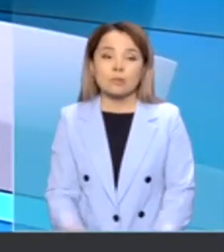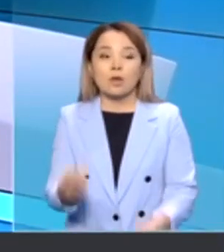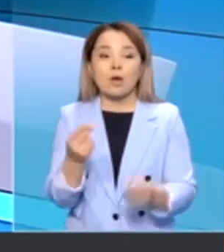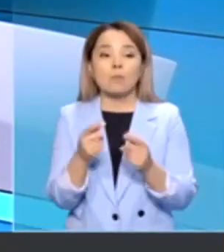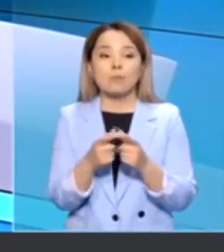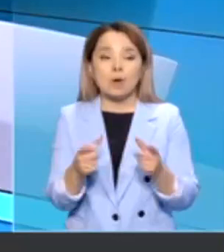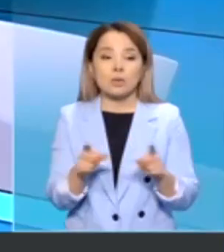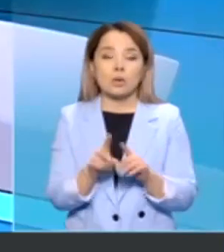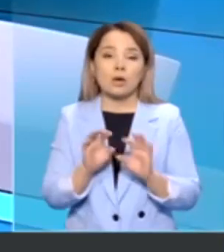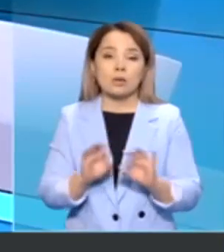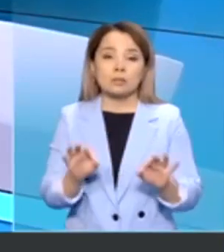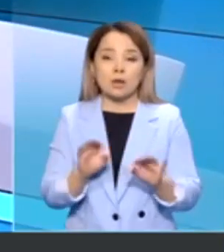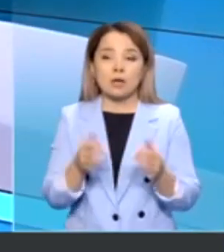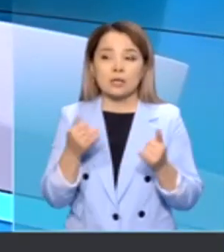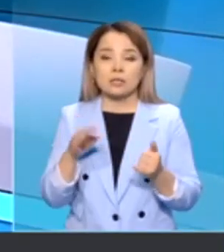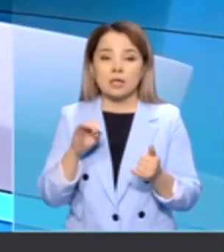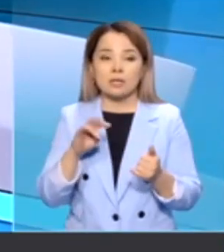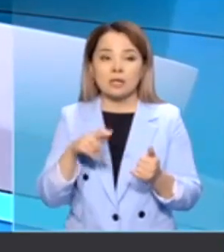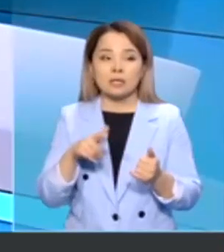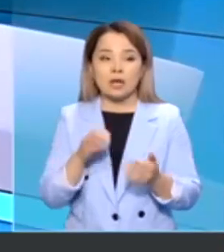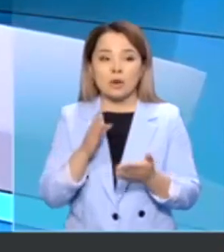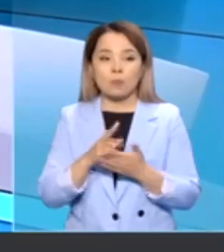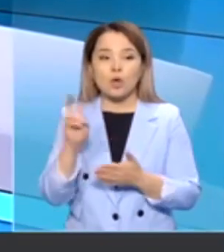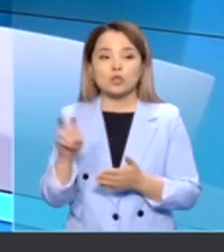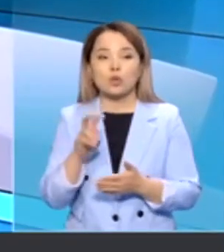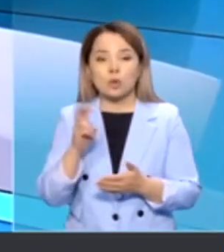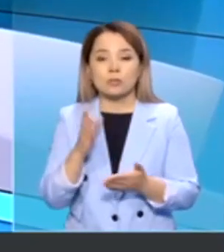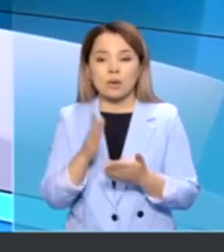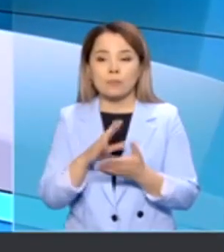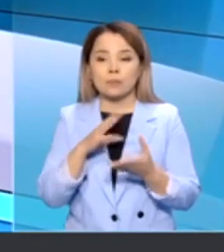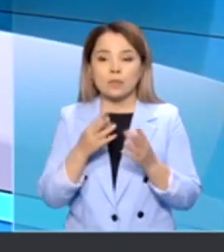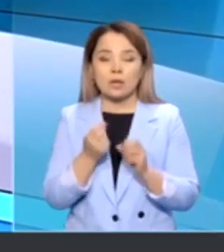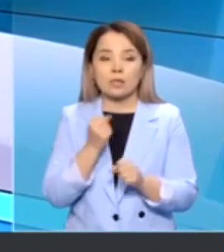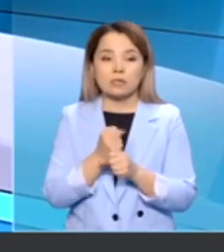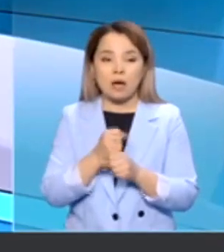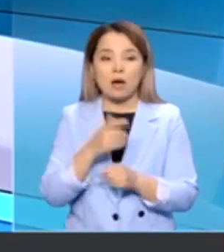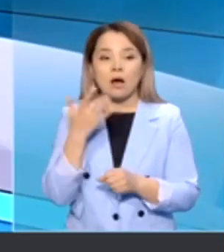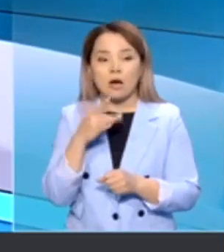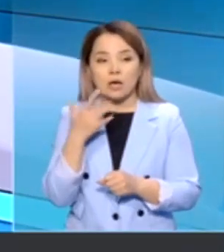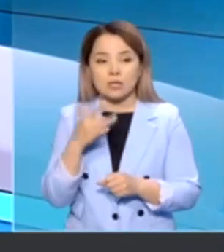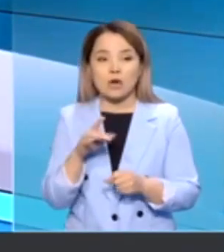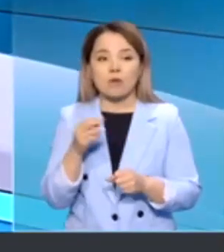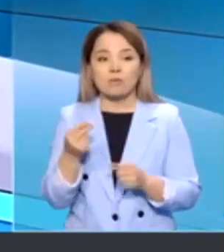Валюта бағамына тоқталайық. Бүгін теңге долларға шаққанда сәл нығая түсті. Қазір ақш